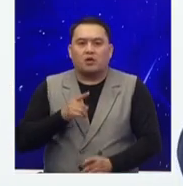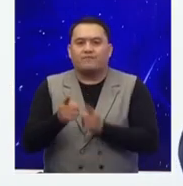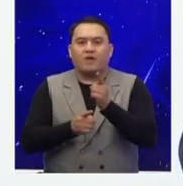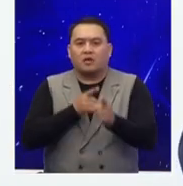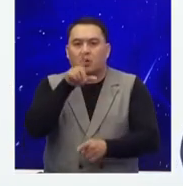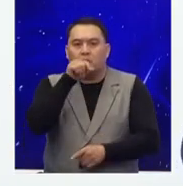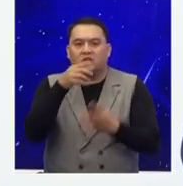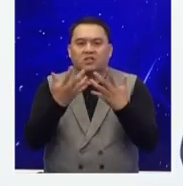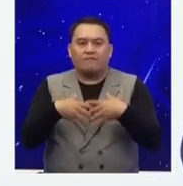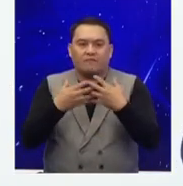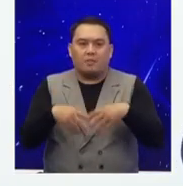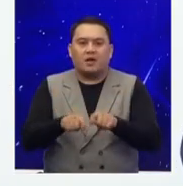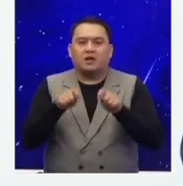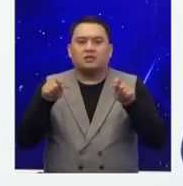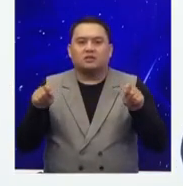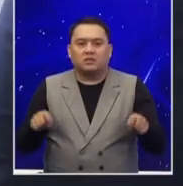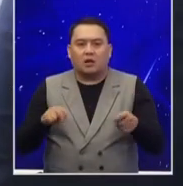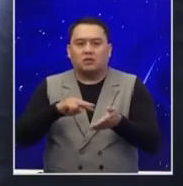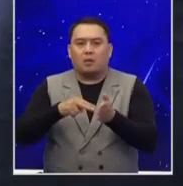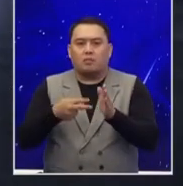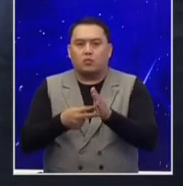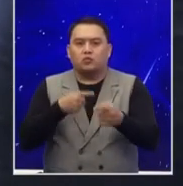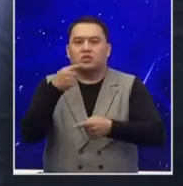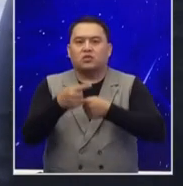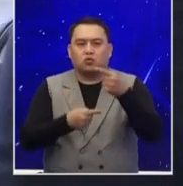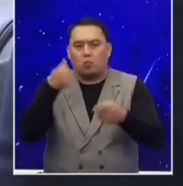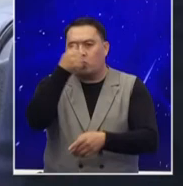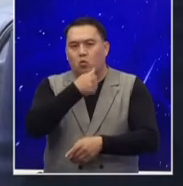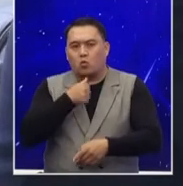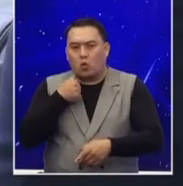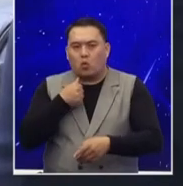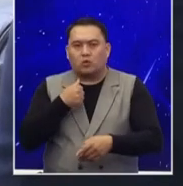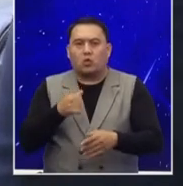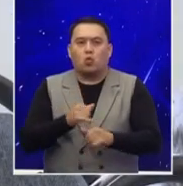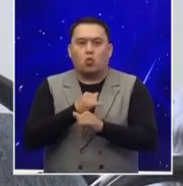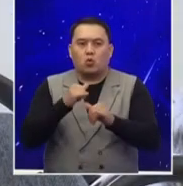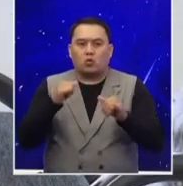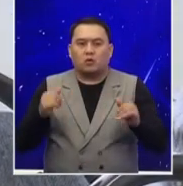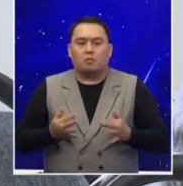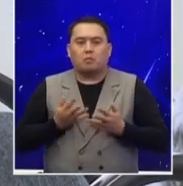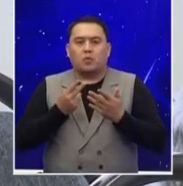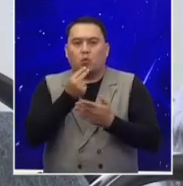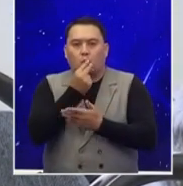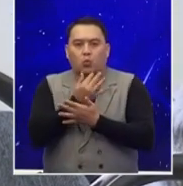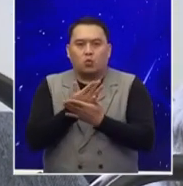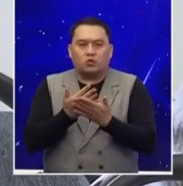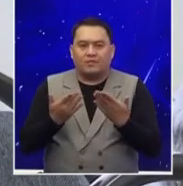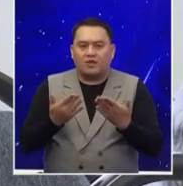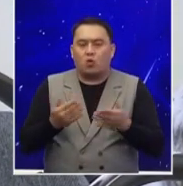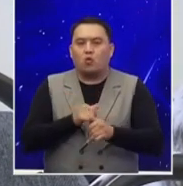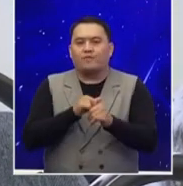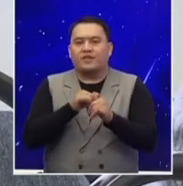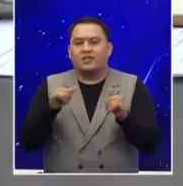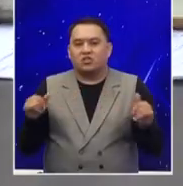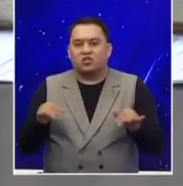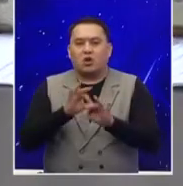из птицефабрик. Открытие еще одной запланировано в ближайшее время. Это стало толчком для повышения спроса на продукты растениеводства. Для увеличения